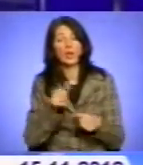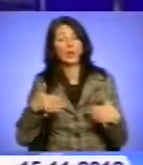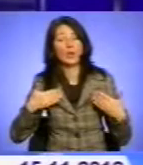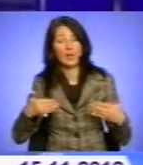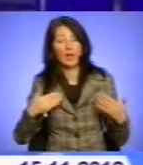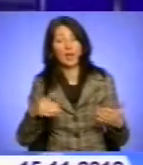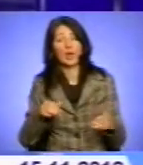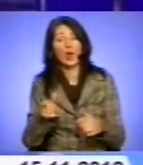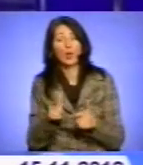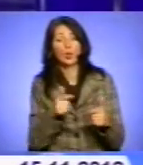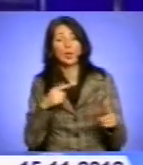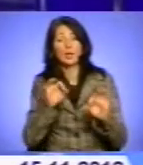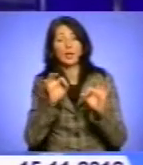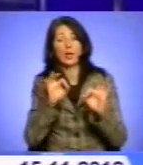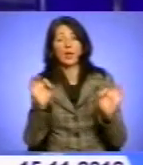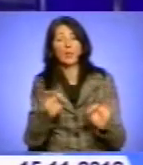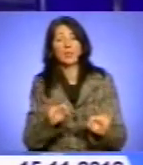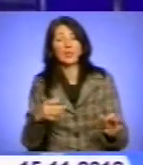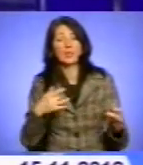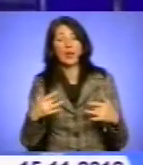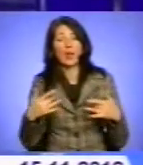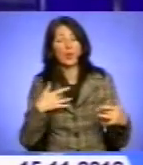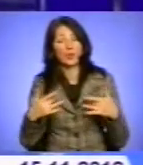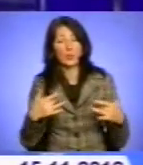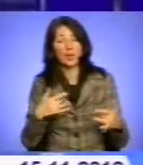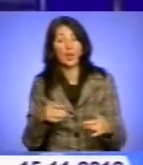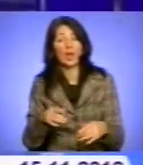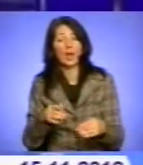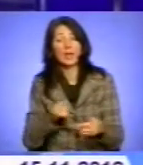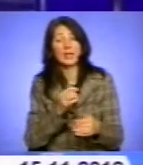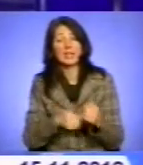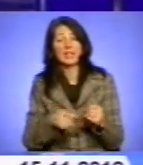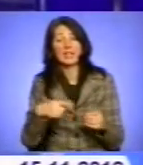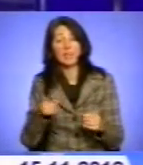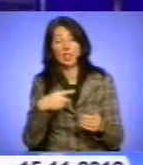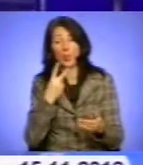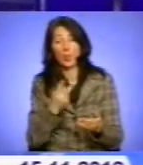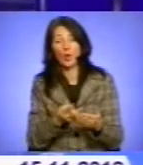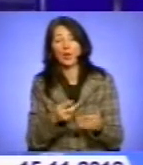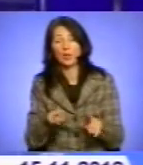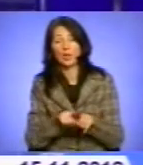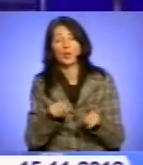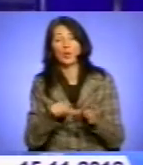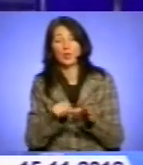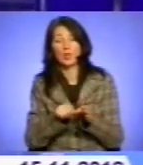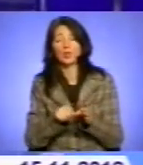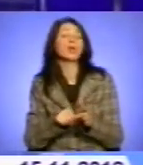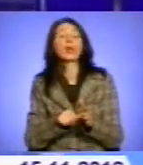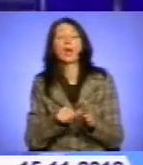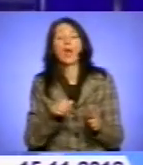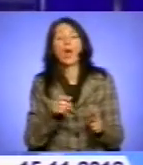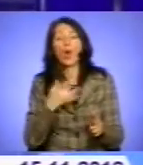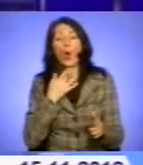готується і мистецька програма. Свої унікальні вокальні здібності аграріям серед інших продемонструє учасник вокального проєкту «Голос діти»